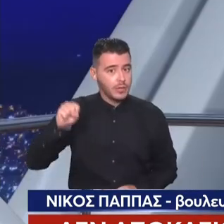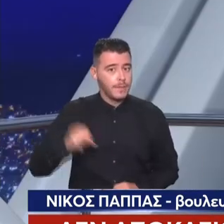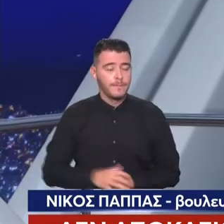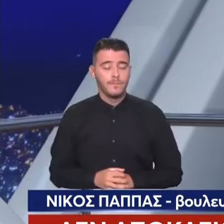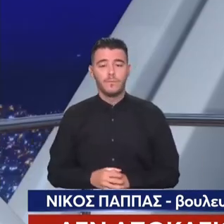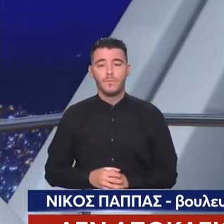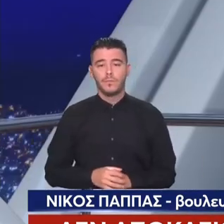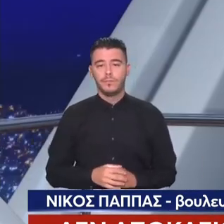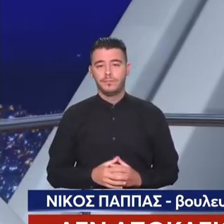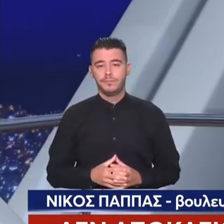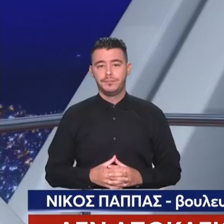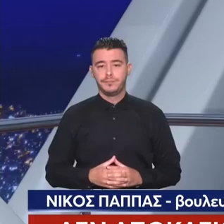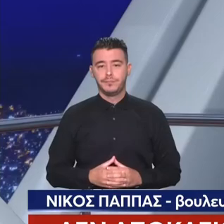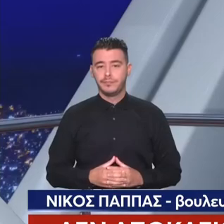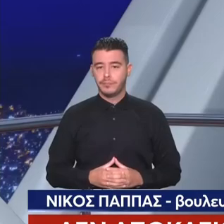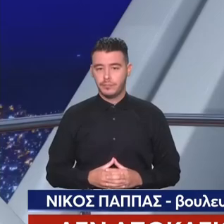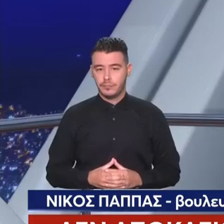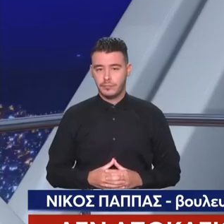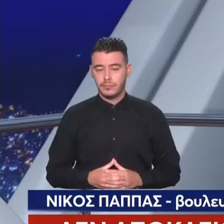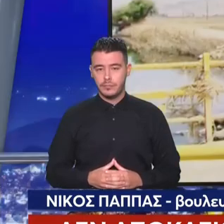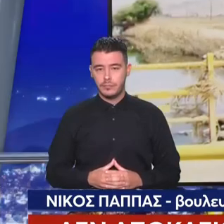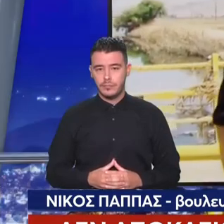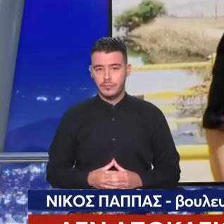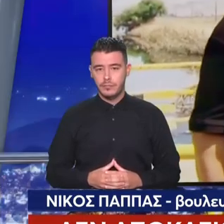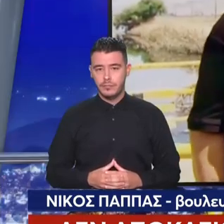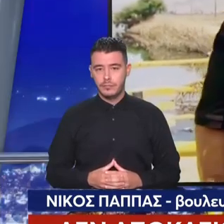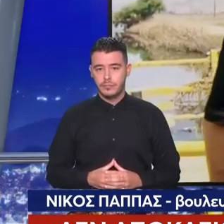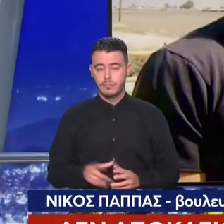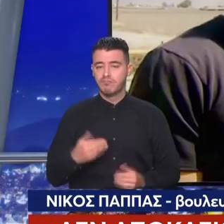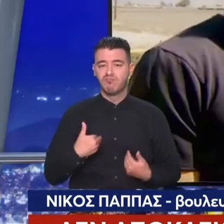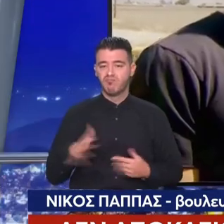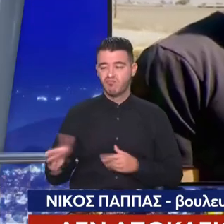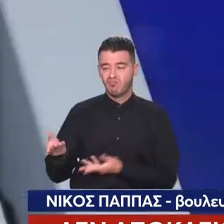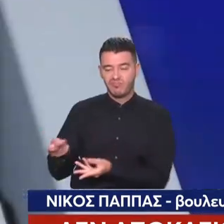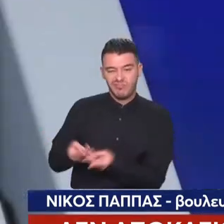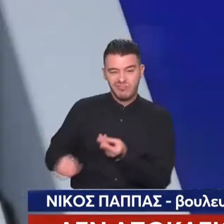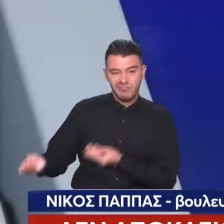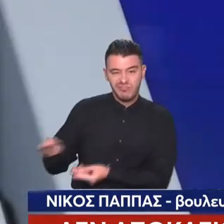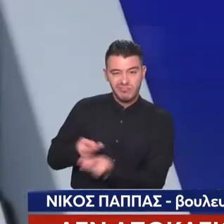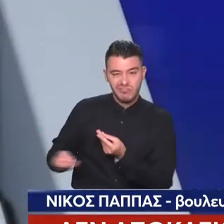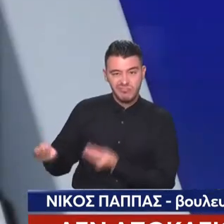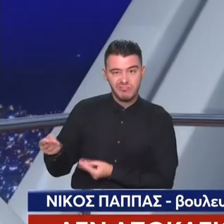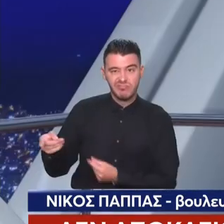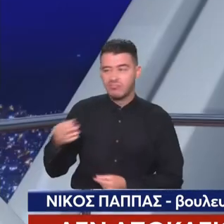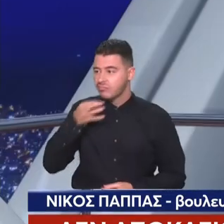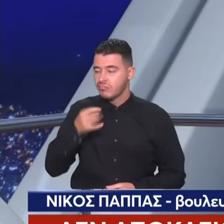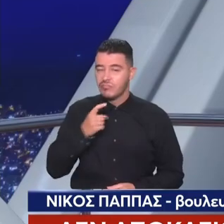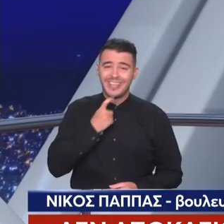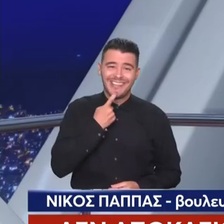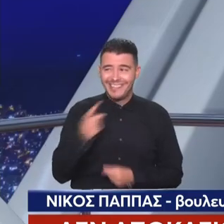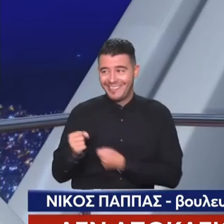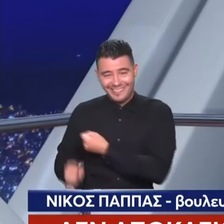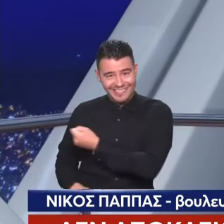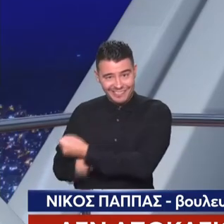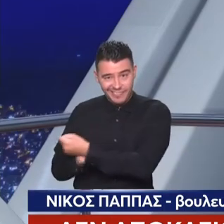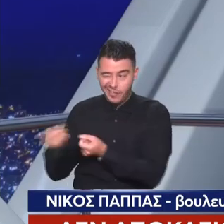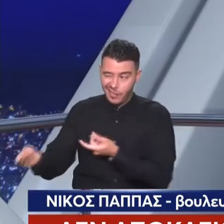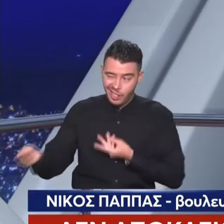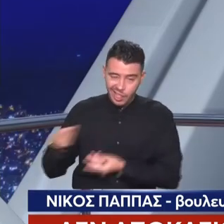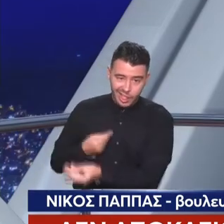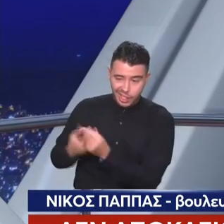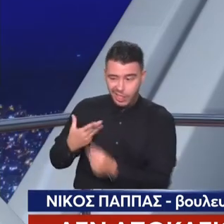πλαίσιο έτσι, λίγο πιο ταπεινής συναλλαγής. Μας λέτε σήμερα ότι και να σας το προτείνει, αν χρειαστεί θα πείτε όχι. Σας λέω ότι δεν θα είμαι. Θεωρώ ότι ο